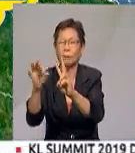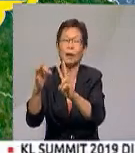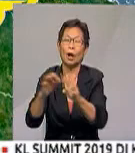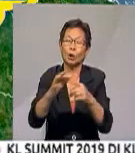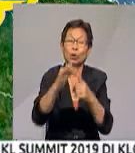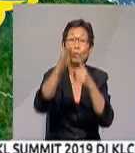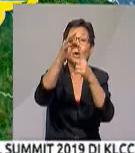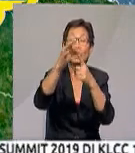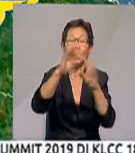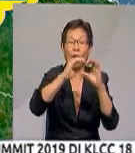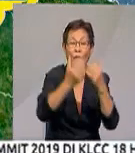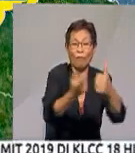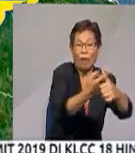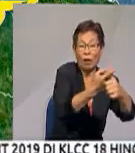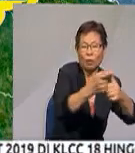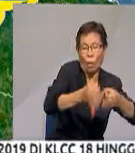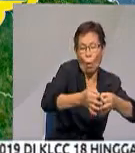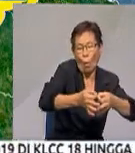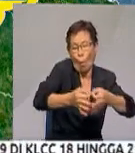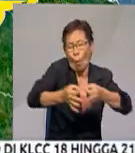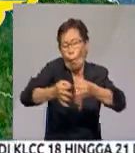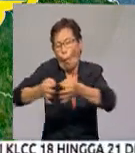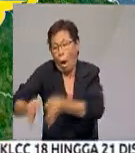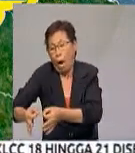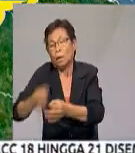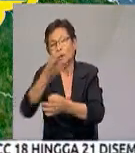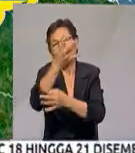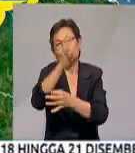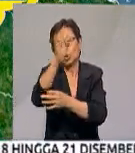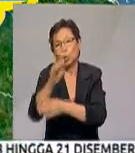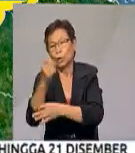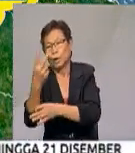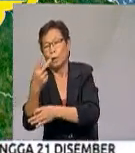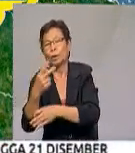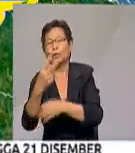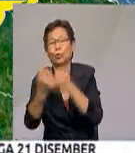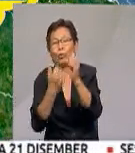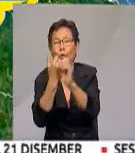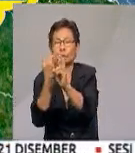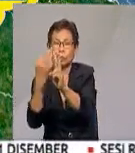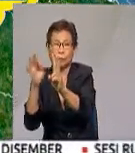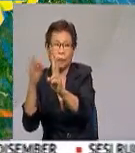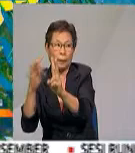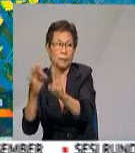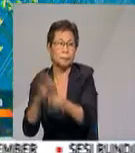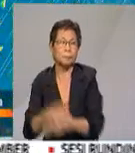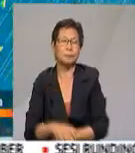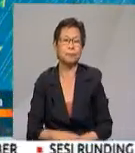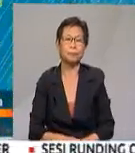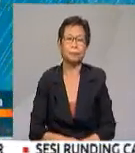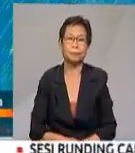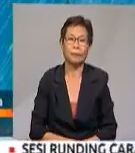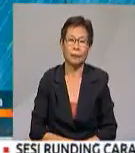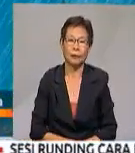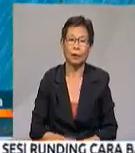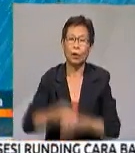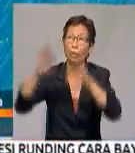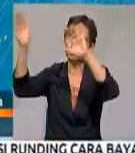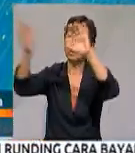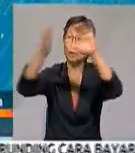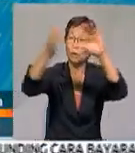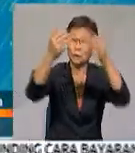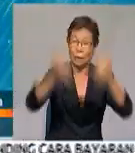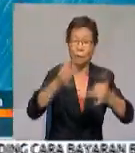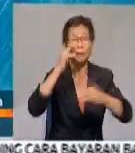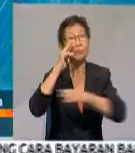kecuali kategori pertama dilanjutkan sedikit sehingga 17 Disember 2019. Baik, keadaan cuaca semasa pula